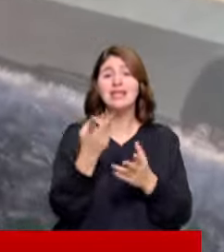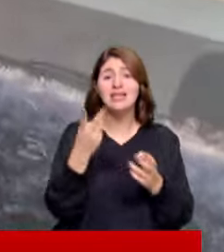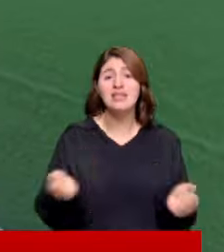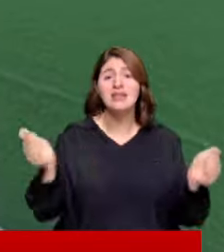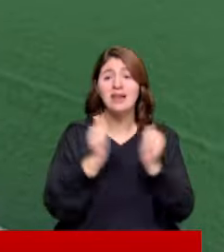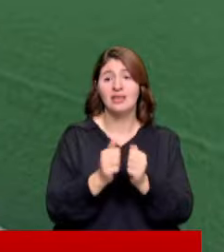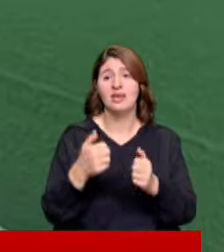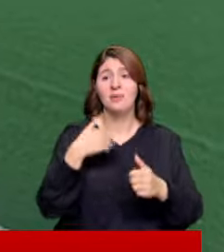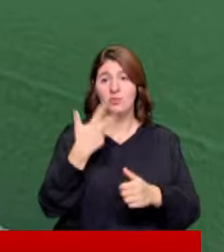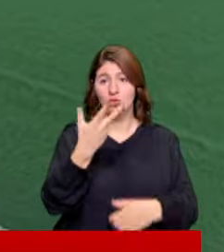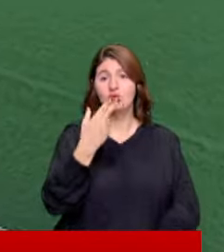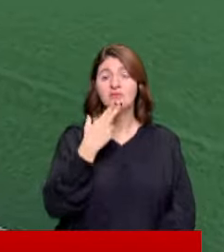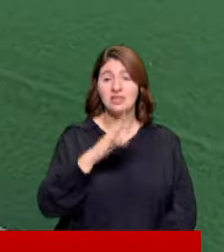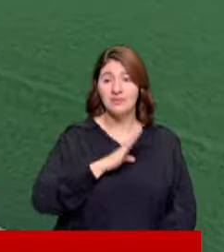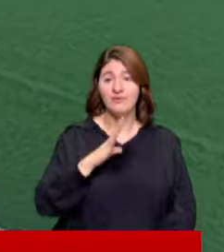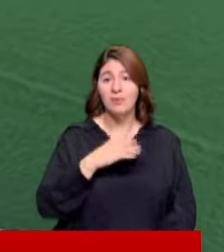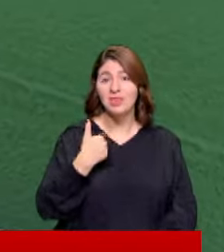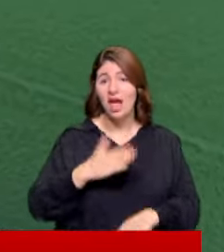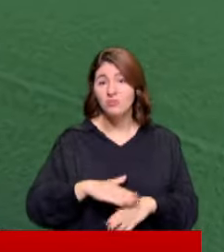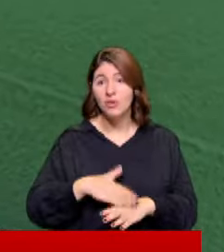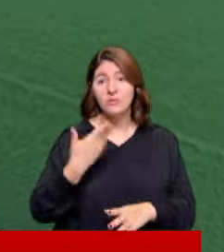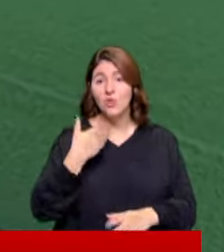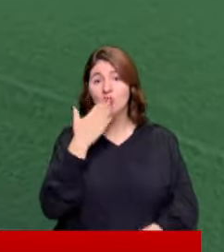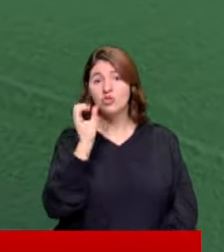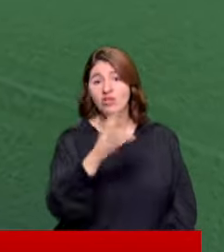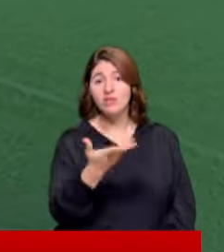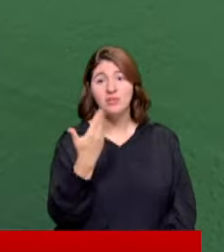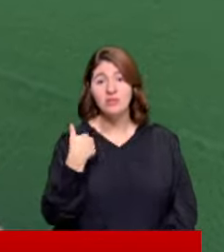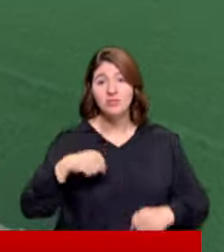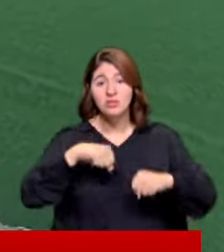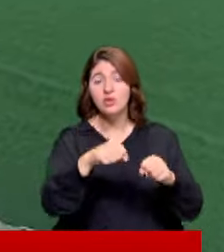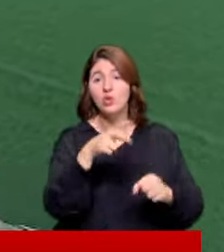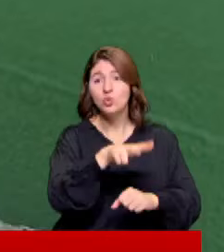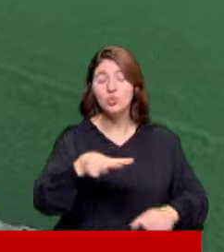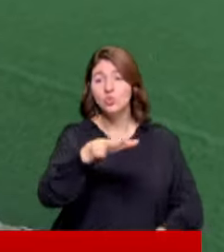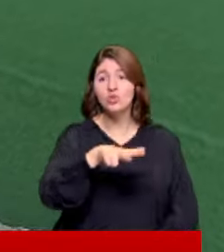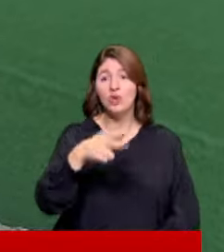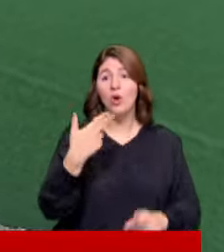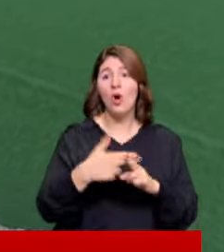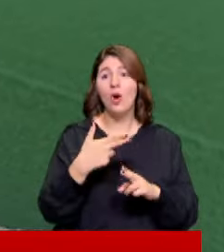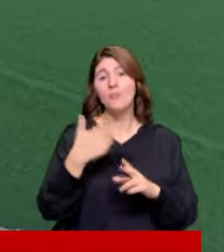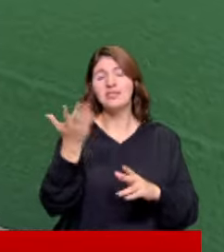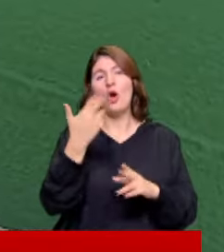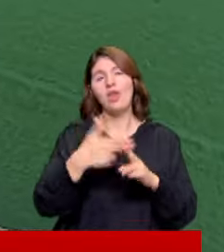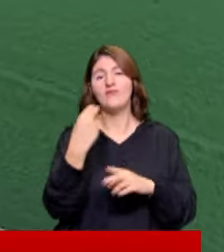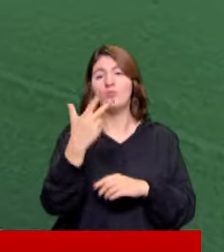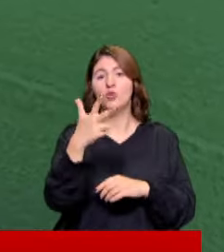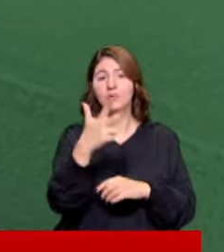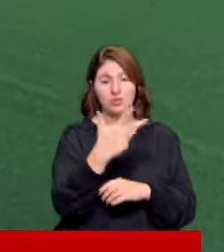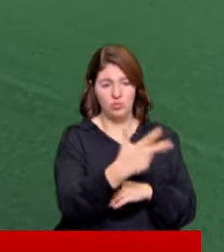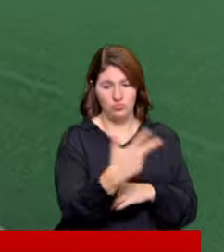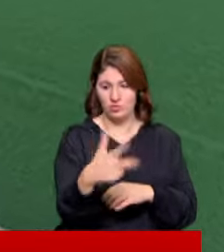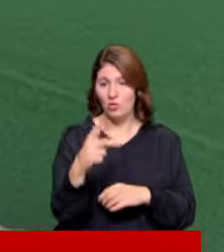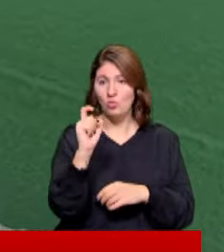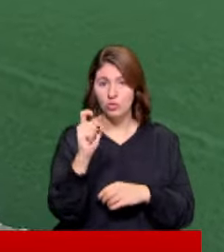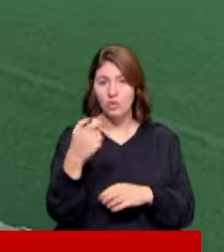iki katı. Benim 3 kızım var. Ben ne yapacağım? Nasıl okutacağım? Nasıl göndereceğim? 3'ü de örnek veriyorum. 3 bin liradan gitmiş olsa 9 bin